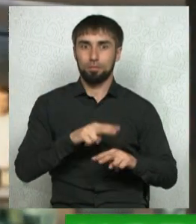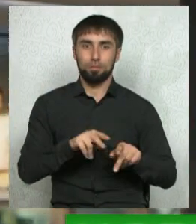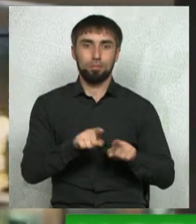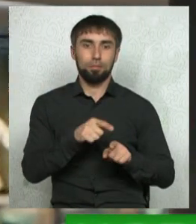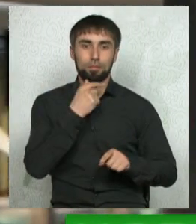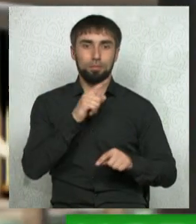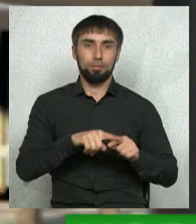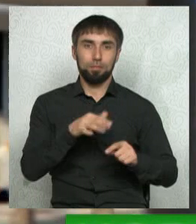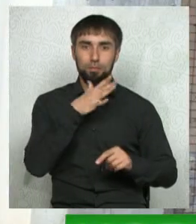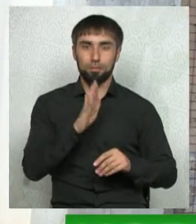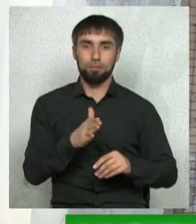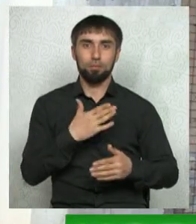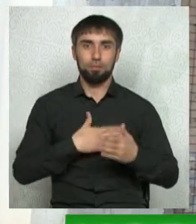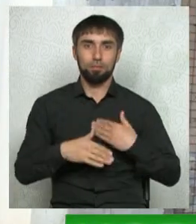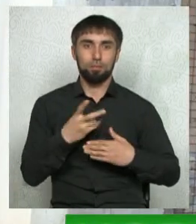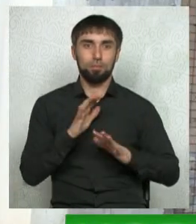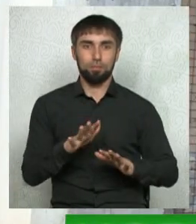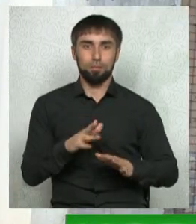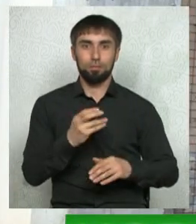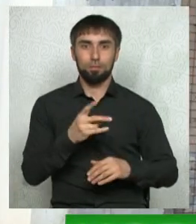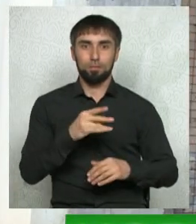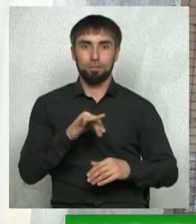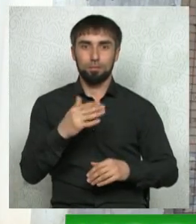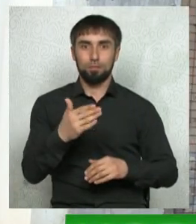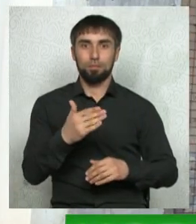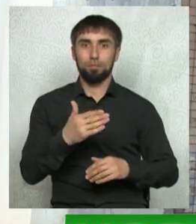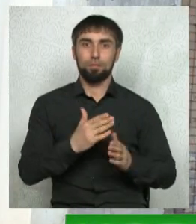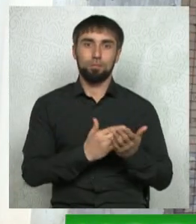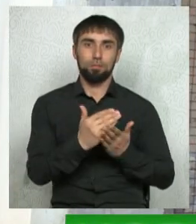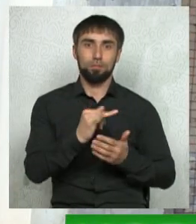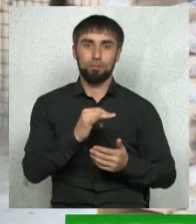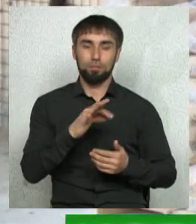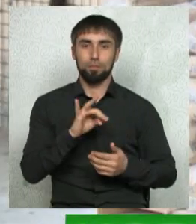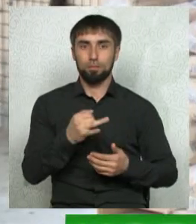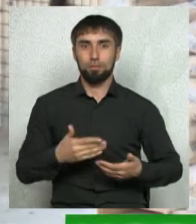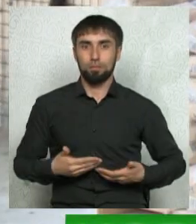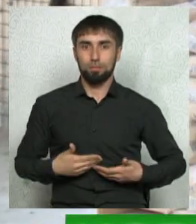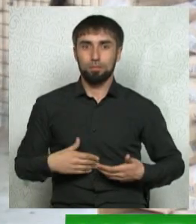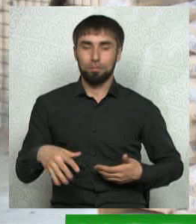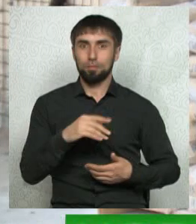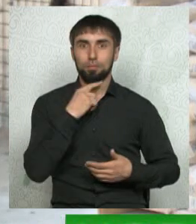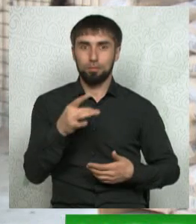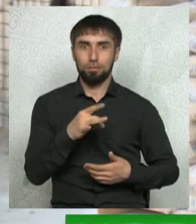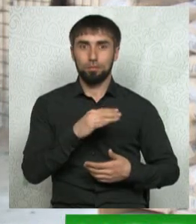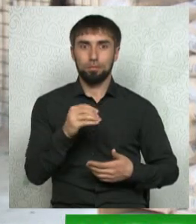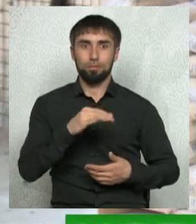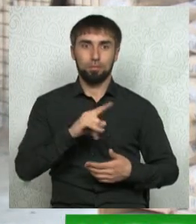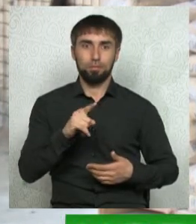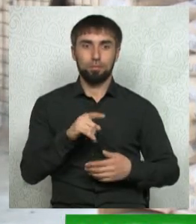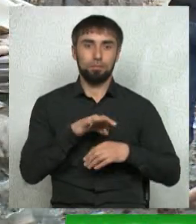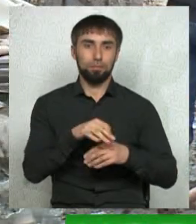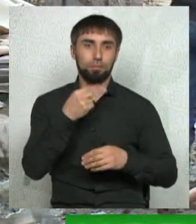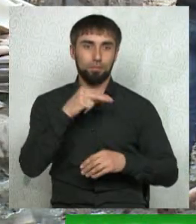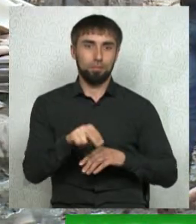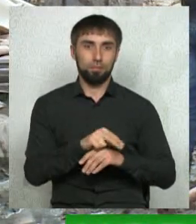красота в скором времени будет радовать не только ценителей высокого искусства, но и всех жителей республики. В здании ТЮЗа идет